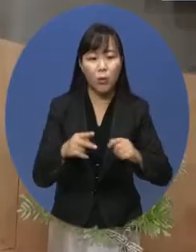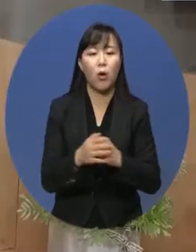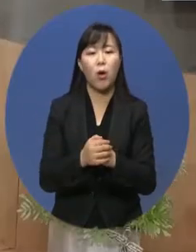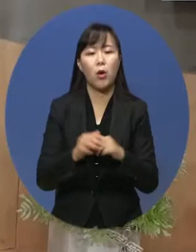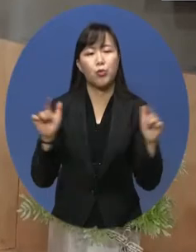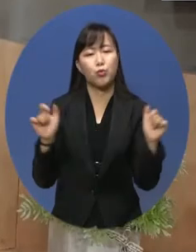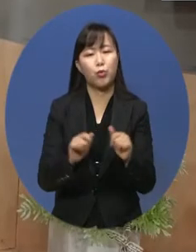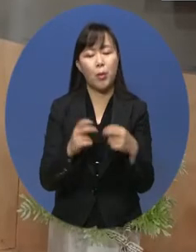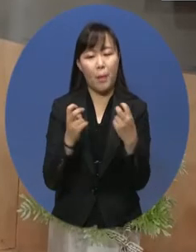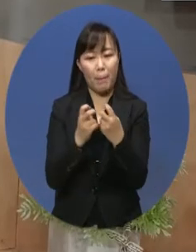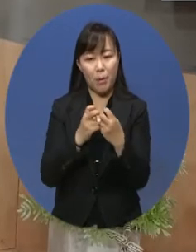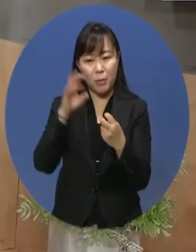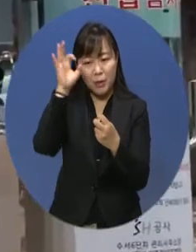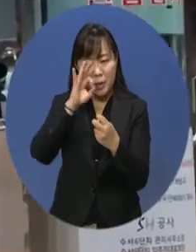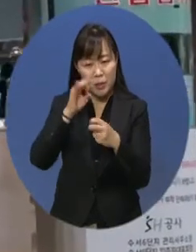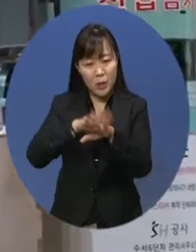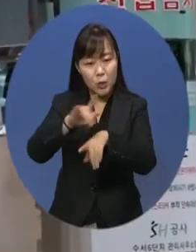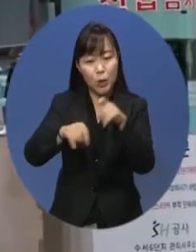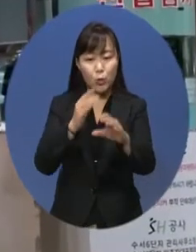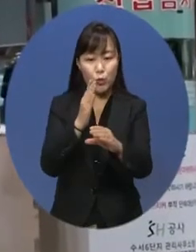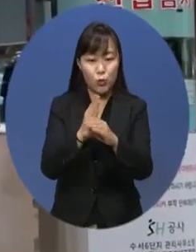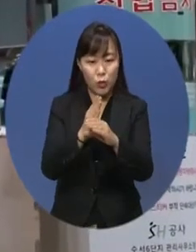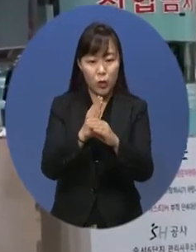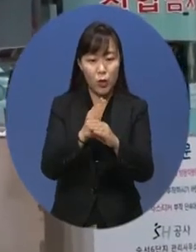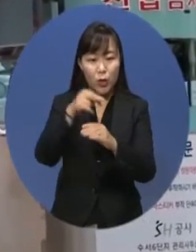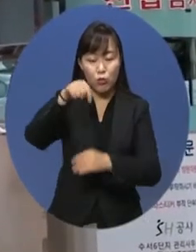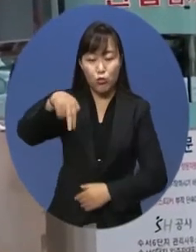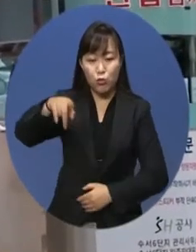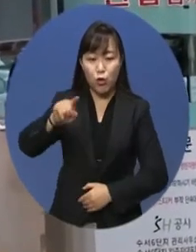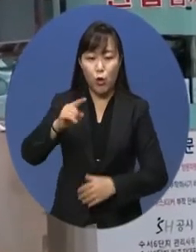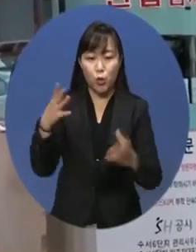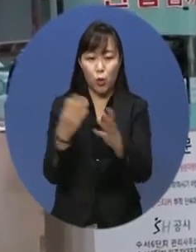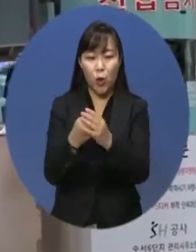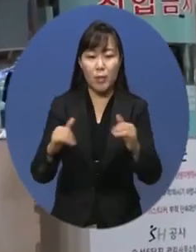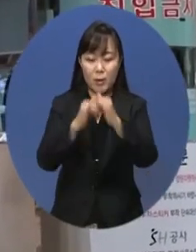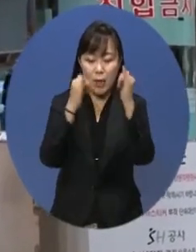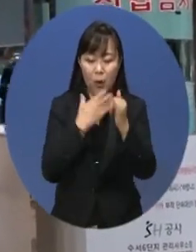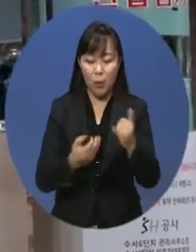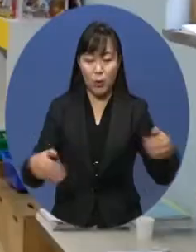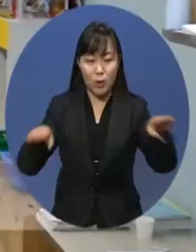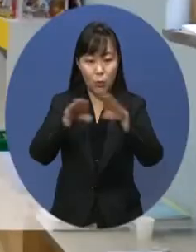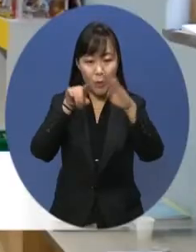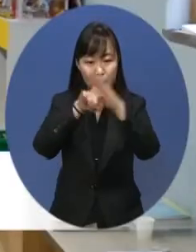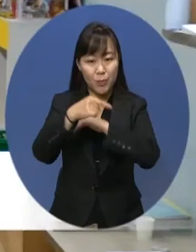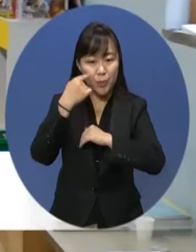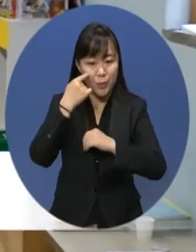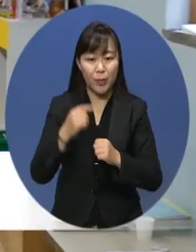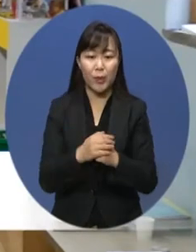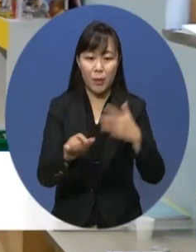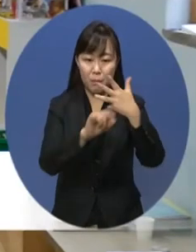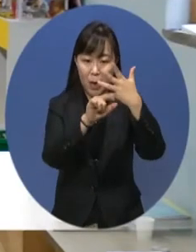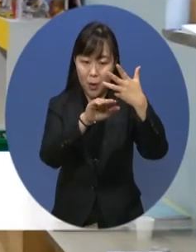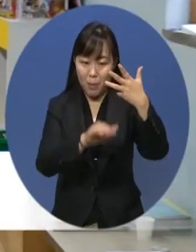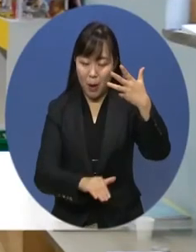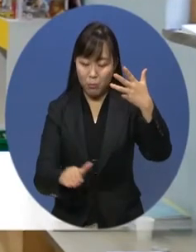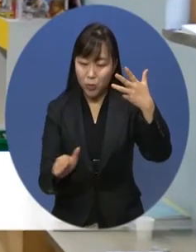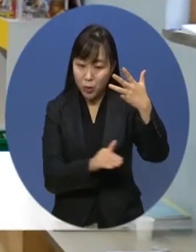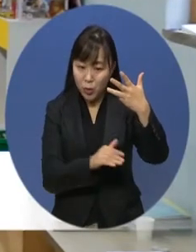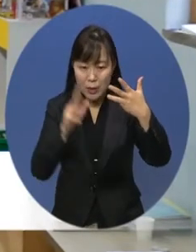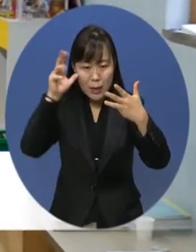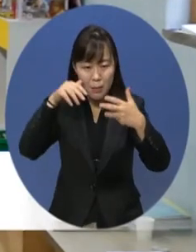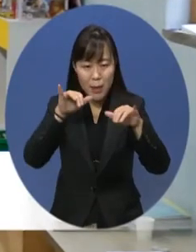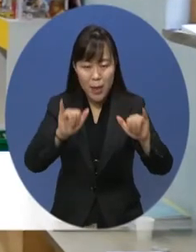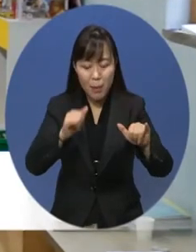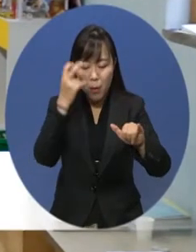줄일 수 있는 방법을 찾아 실행하고 있는 수서종합사회복지관을 찾아왔습니다. 8월 말부터 치매 예방과